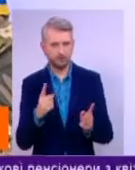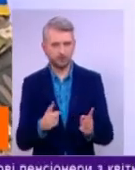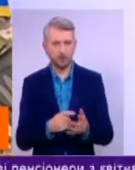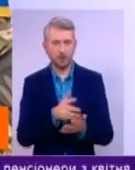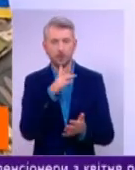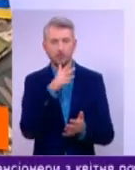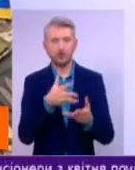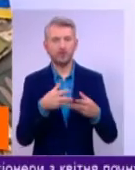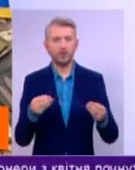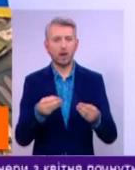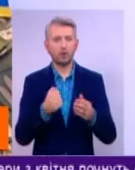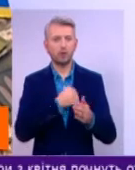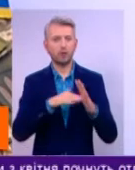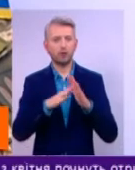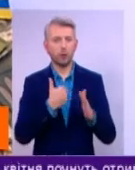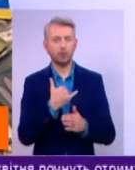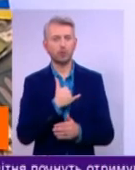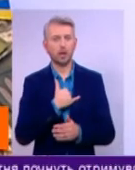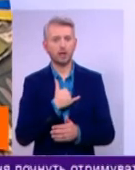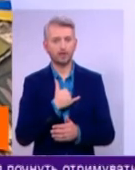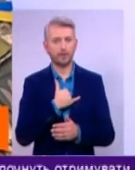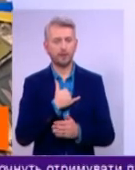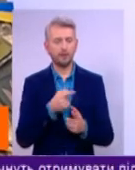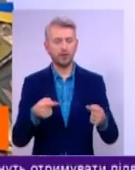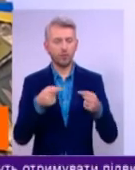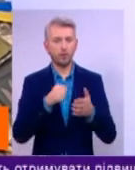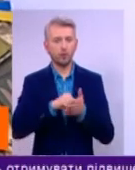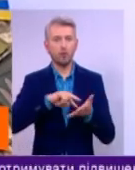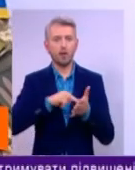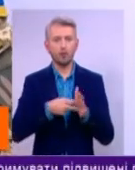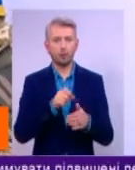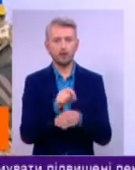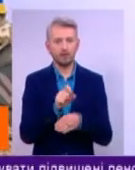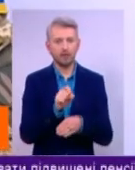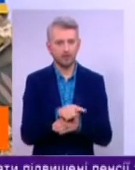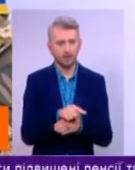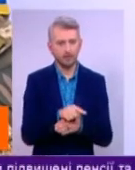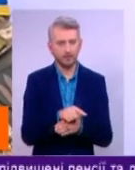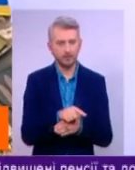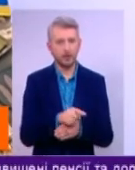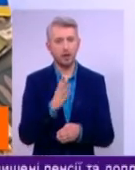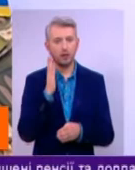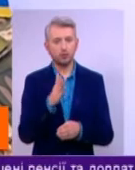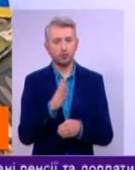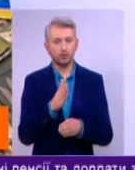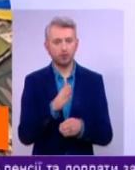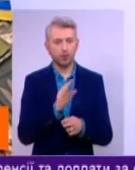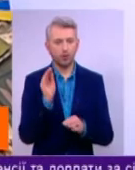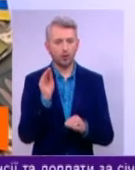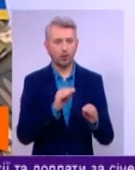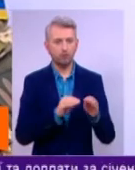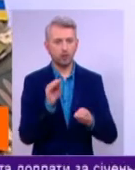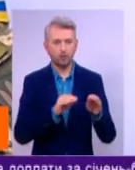Під час весняного призову у нас, відповідно до планового завдання, будуть